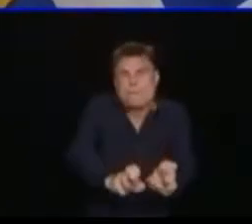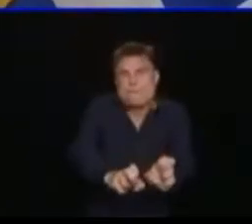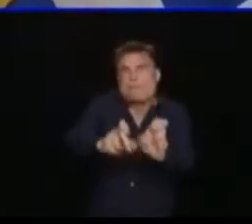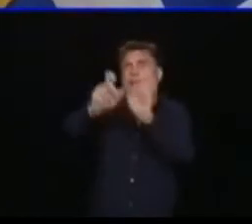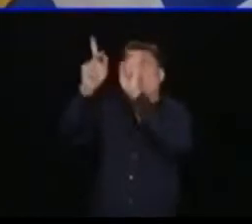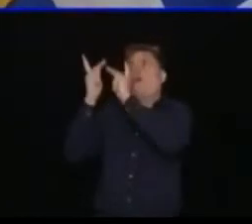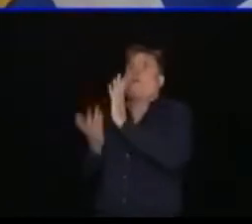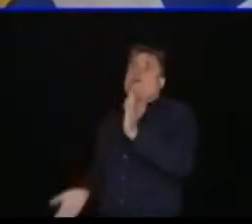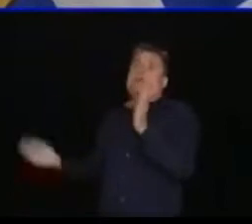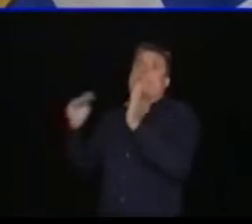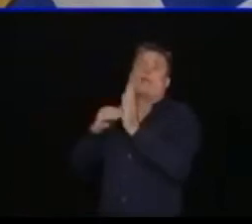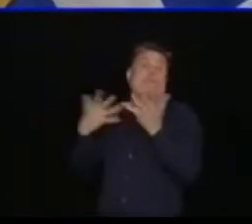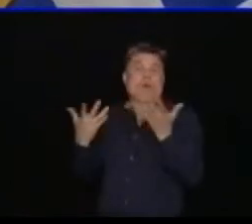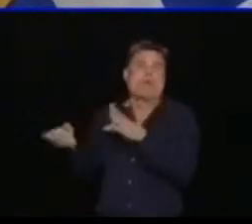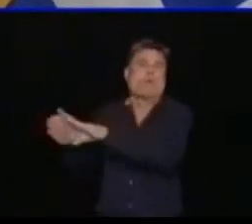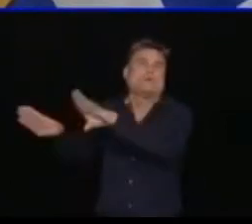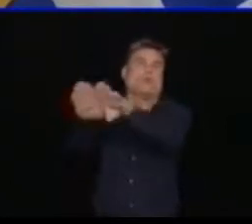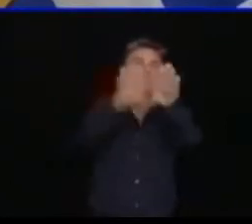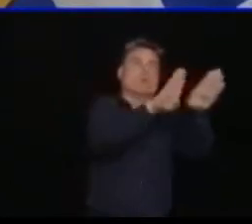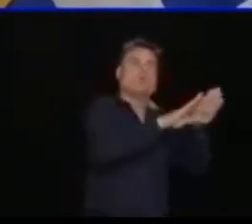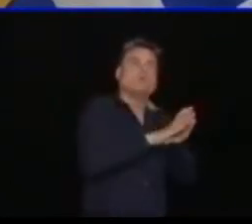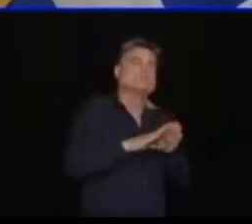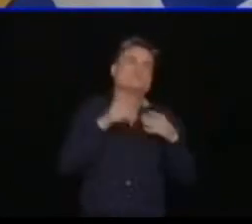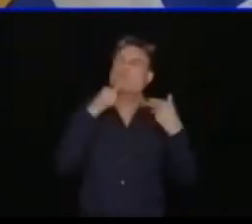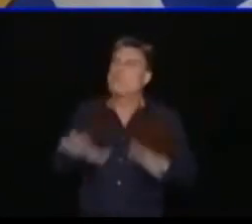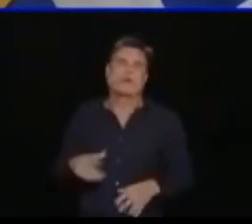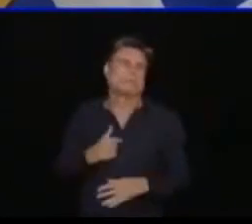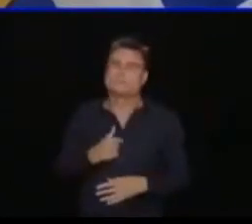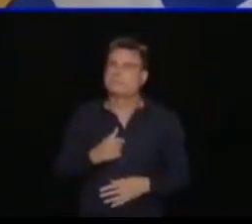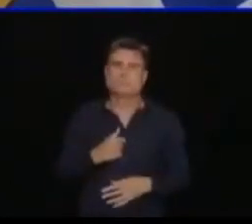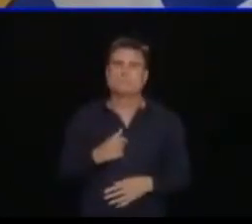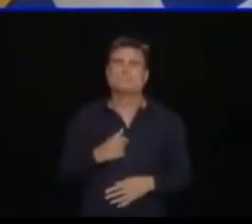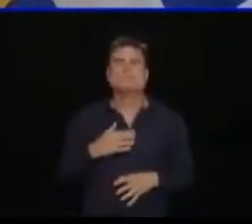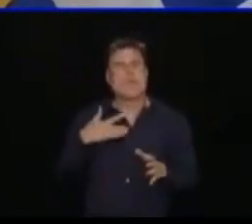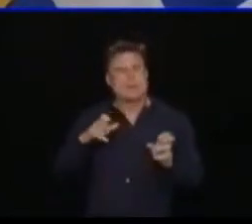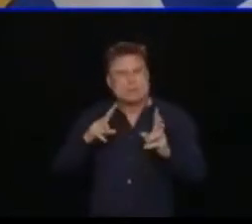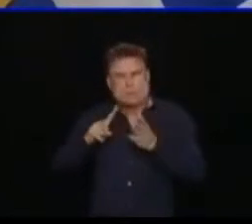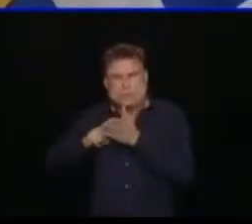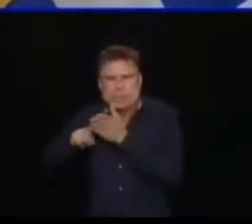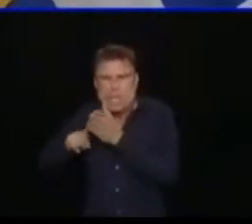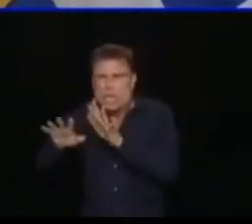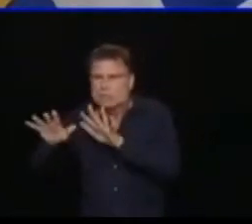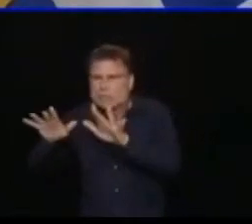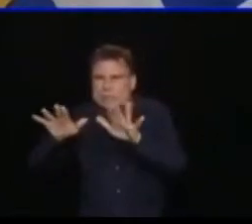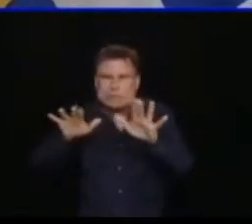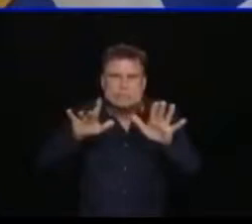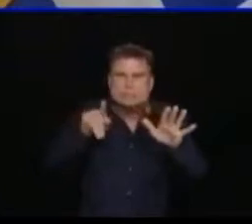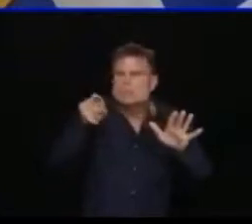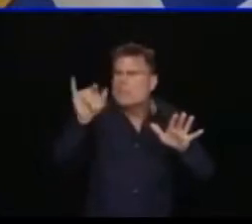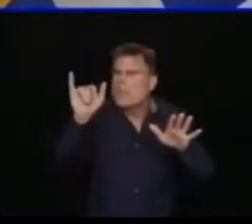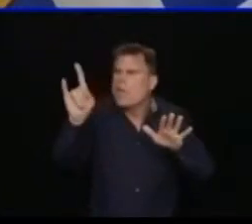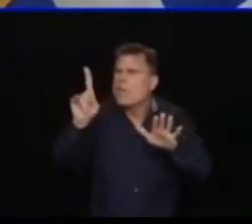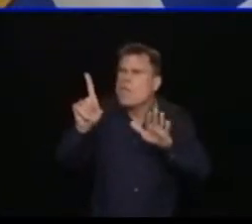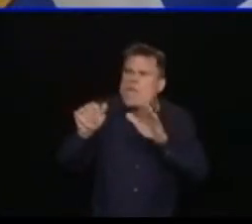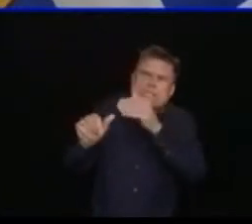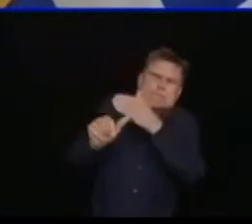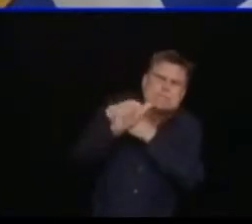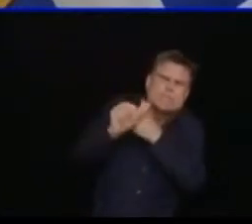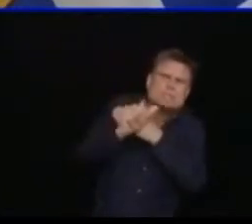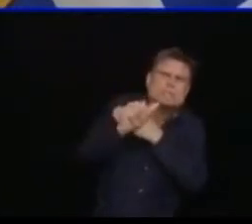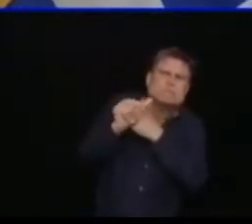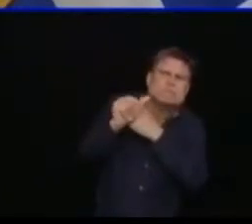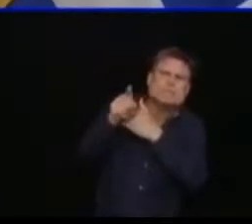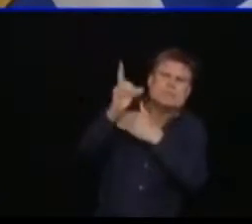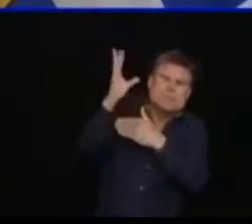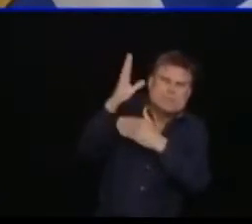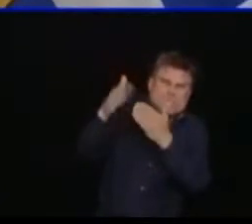措施，在整个省里边能够又是有限度的开放，又是让大家安全。我们不希望